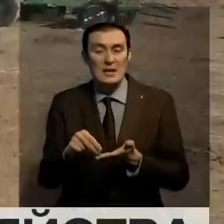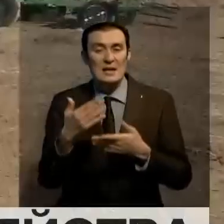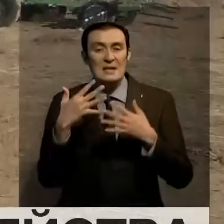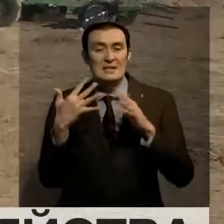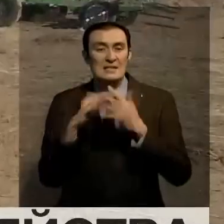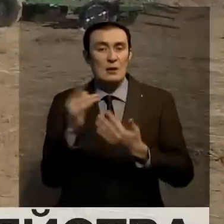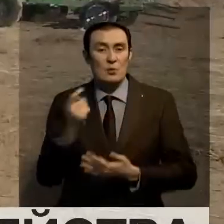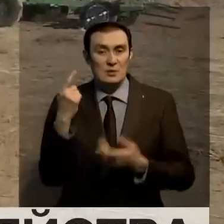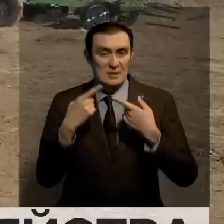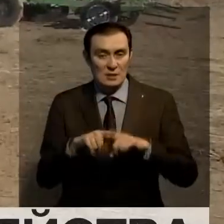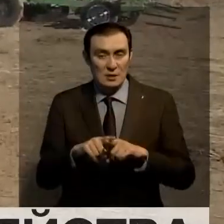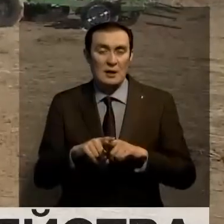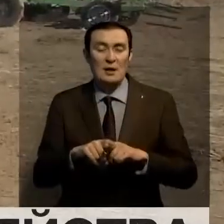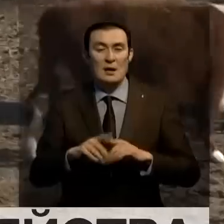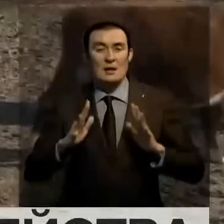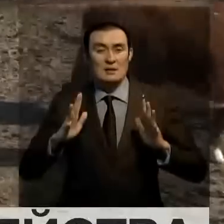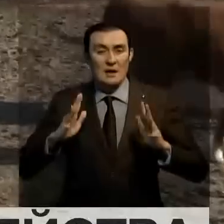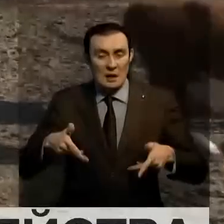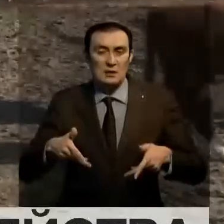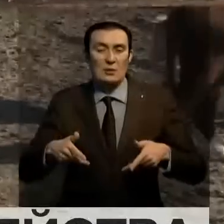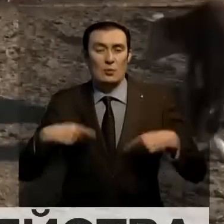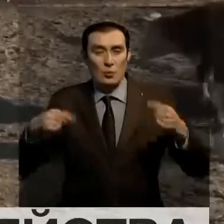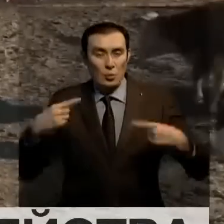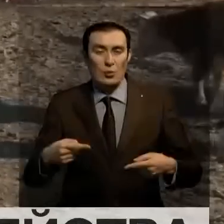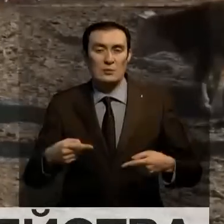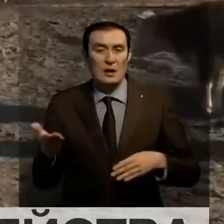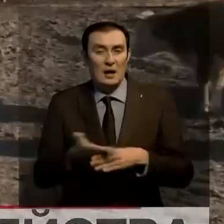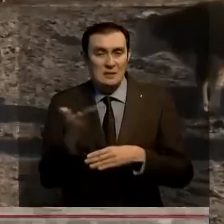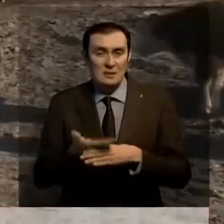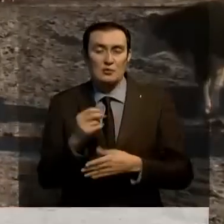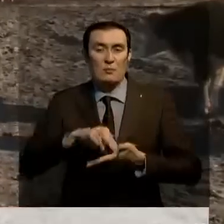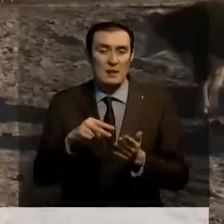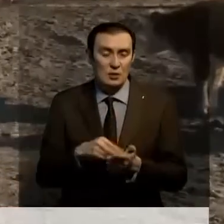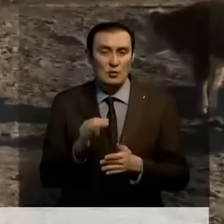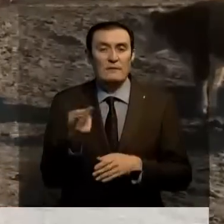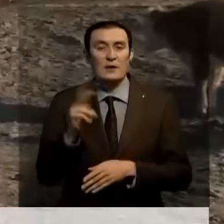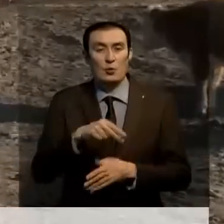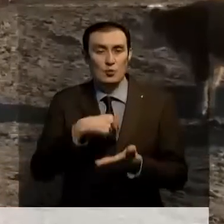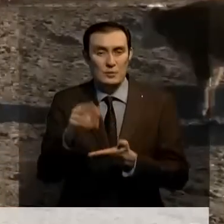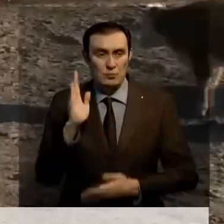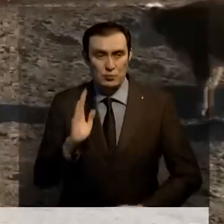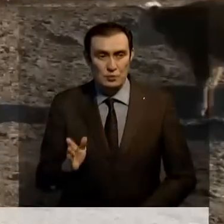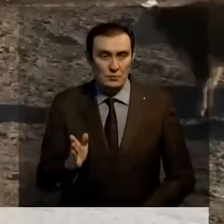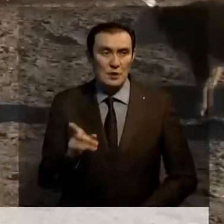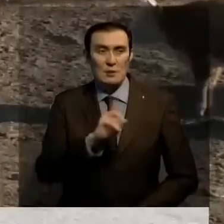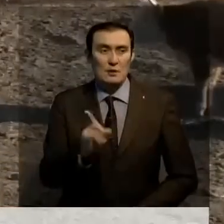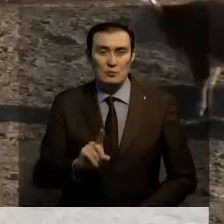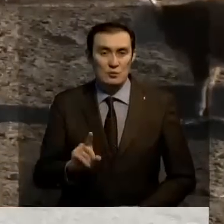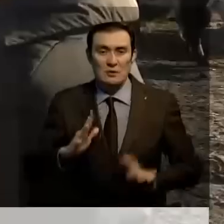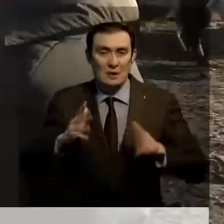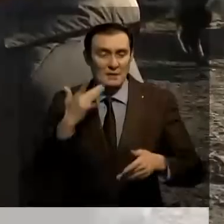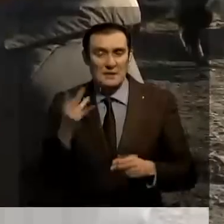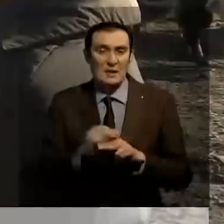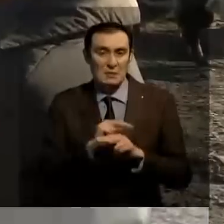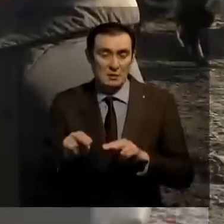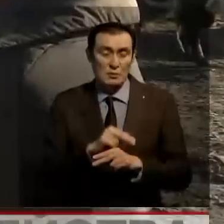сельхозтехники. Трактор, рулон, косилку. В перспективе есть планы еще вторую технику дополнительно взять, потому что техника не вечна, она